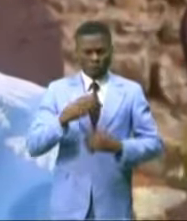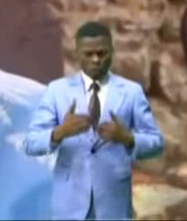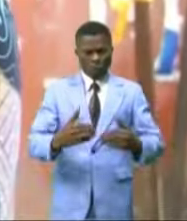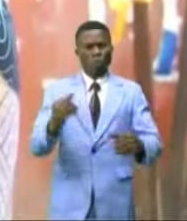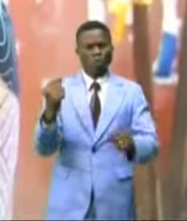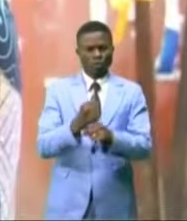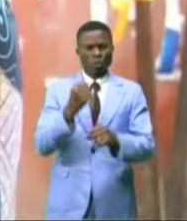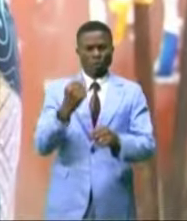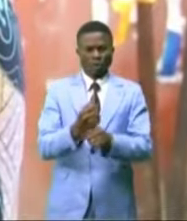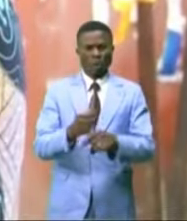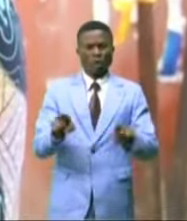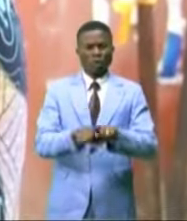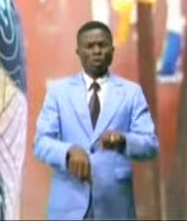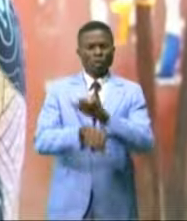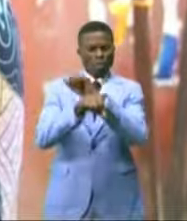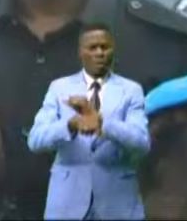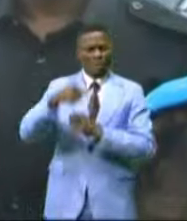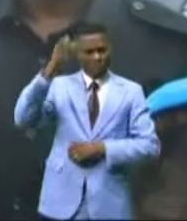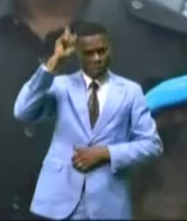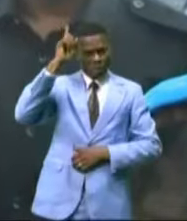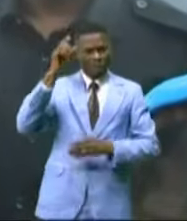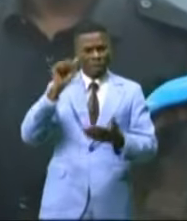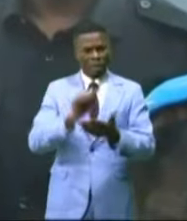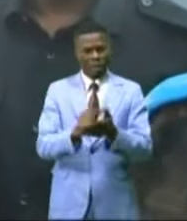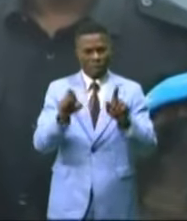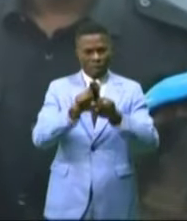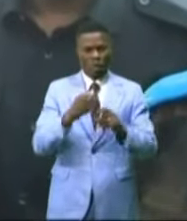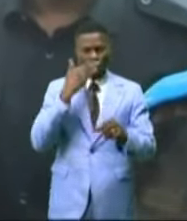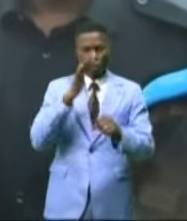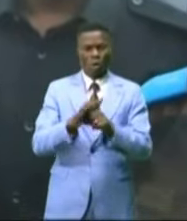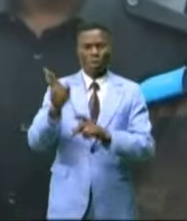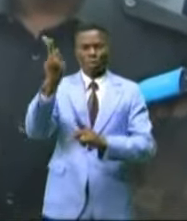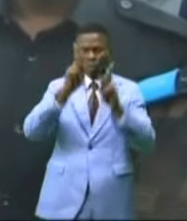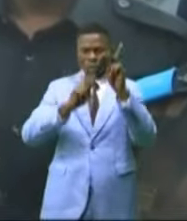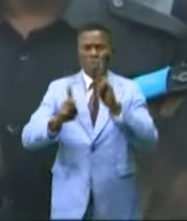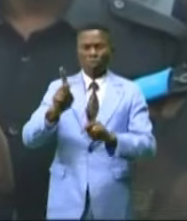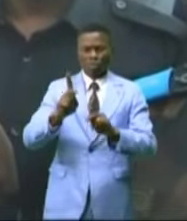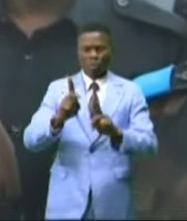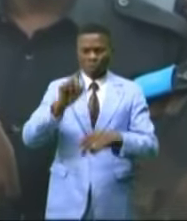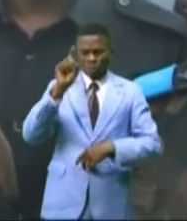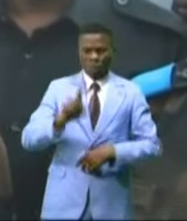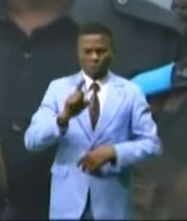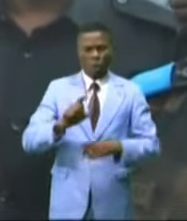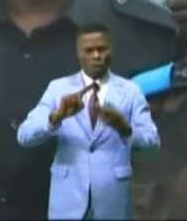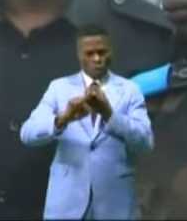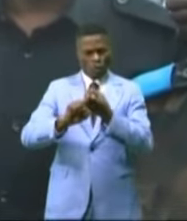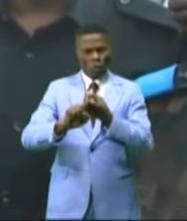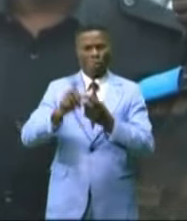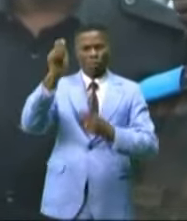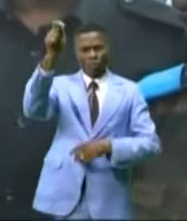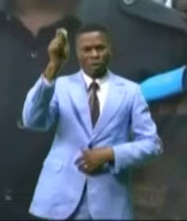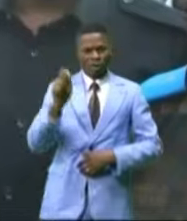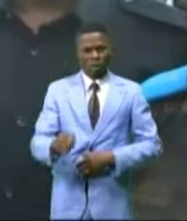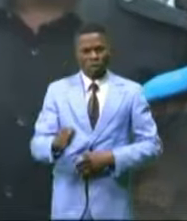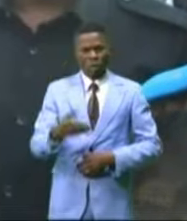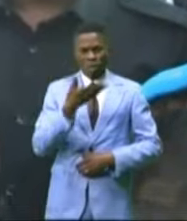travailler comme d'habitude c'est pour aussi rassurer la population qu'elle doit avoir confiance à son armée parce que le chef de l'État